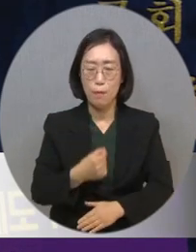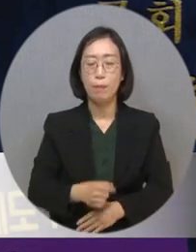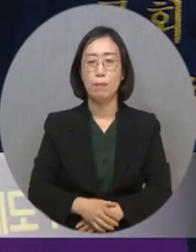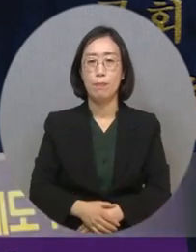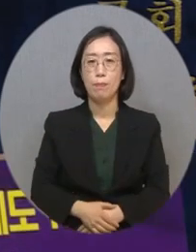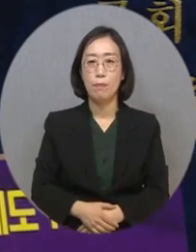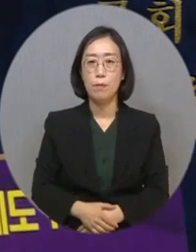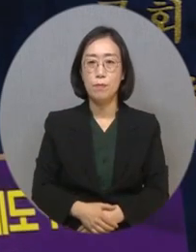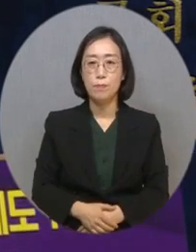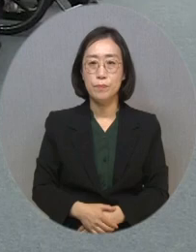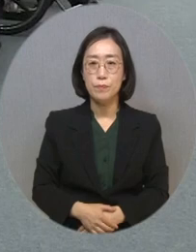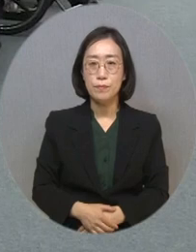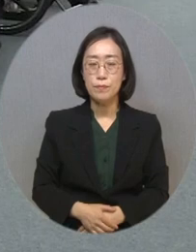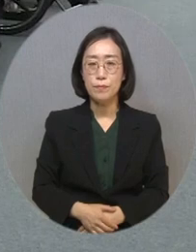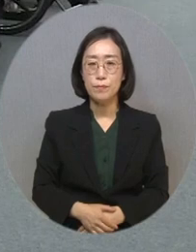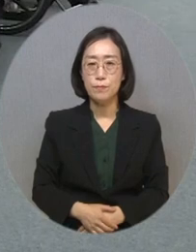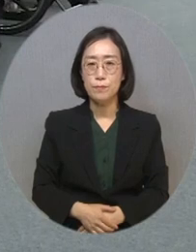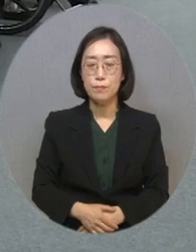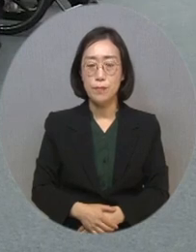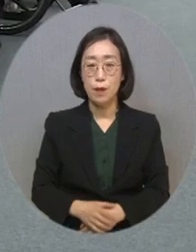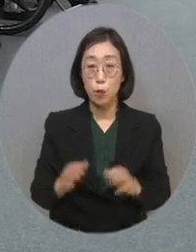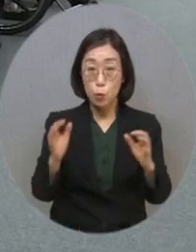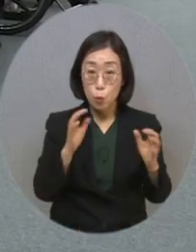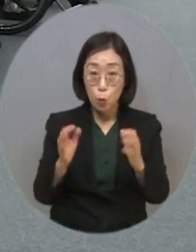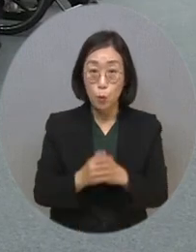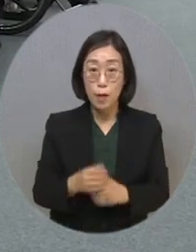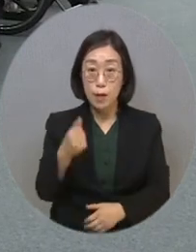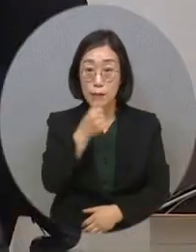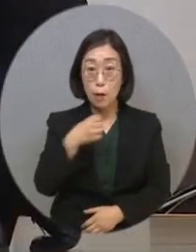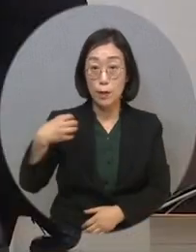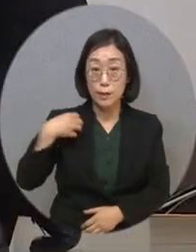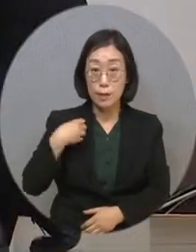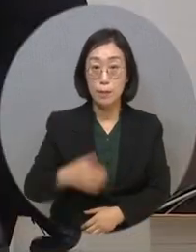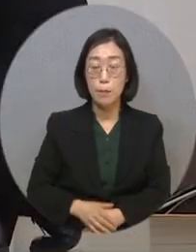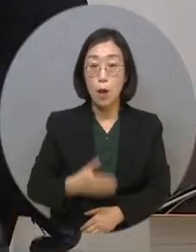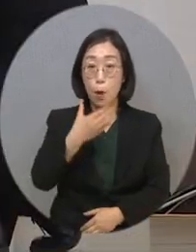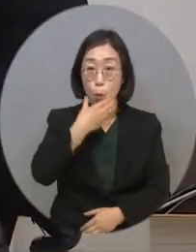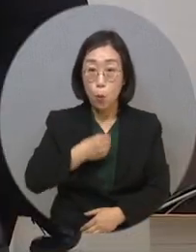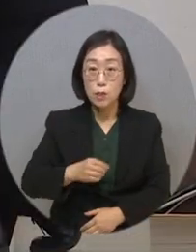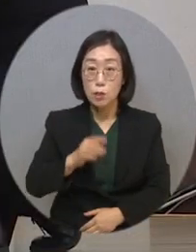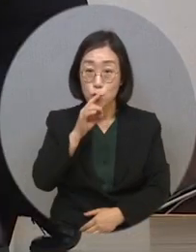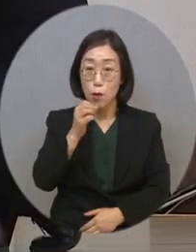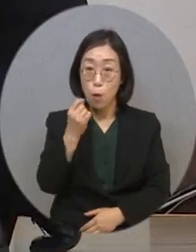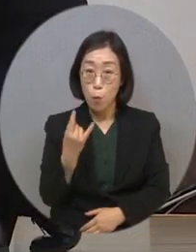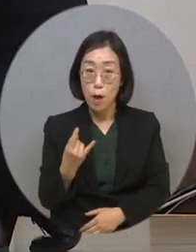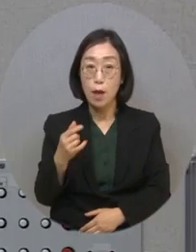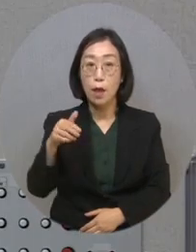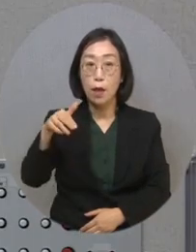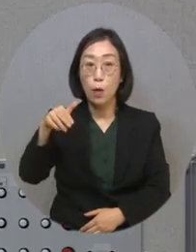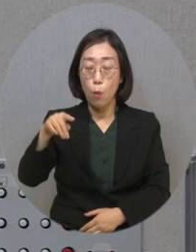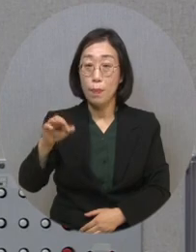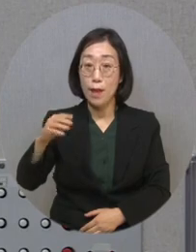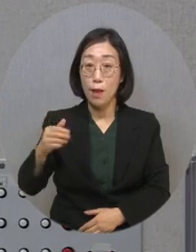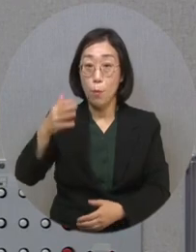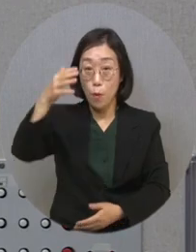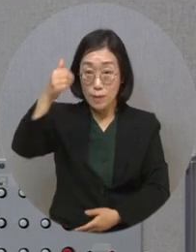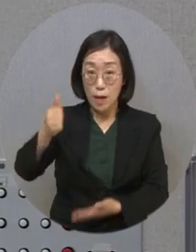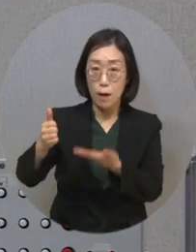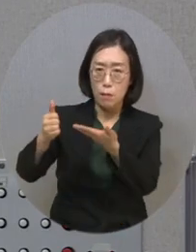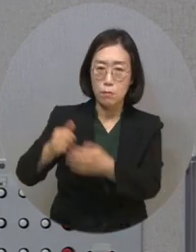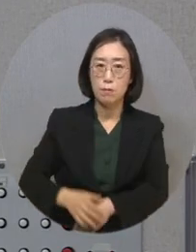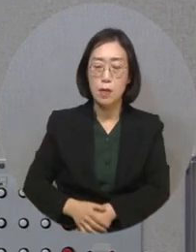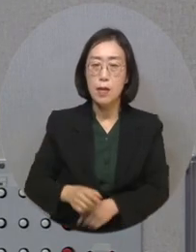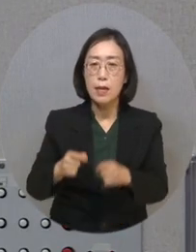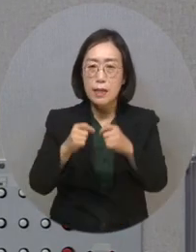바람뿐일 것입니다. 토론회에 발제를 맡은 한국노인복지중앙회 권태욱 회장은